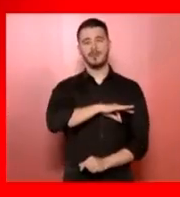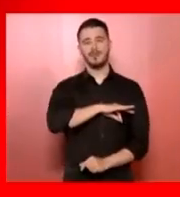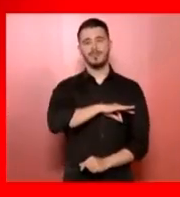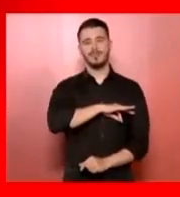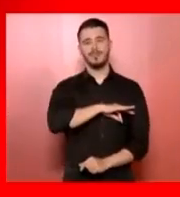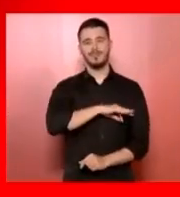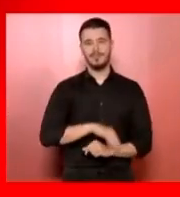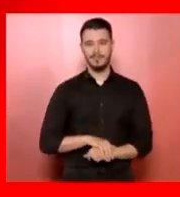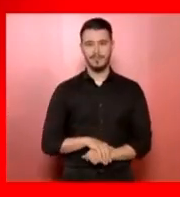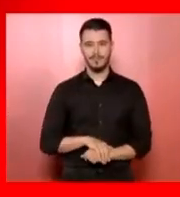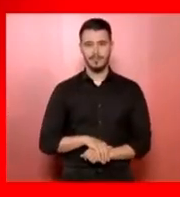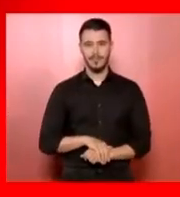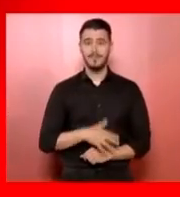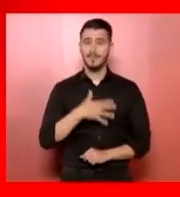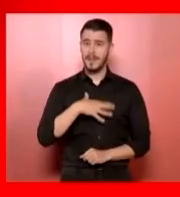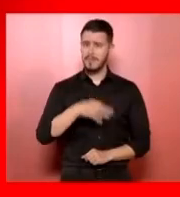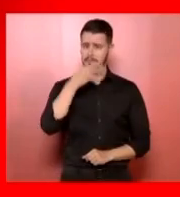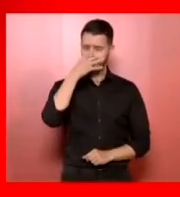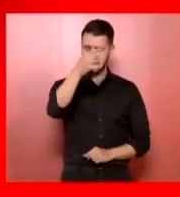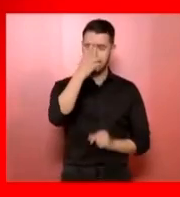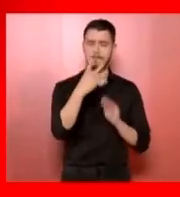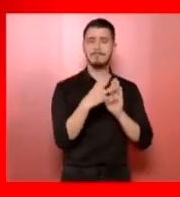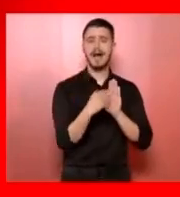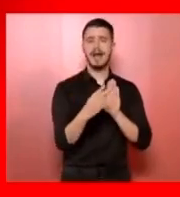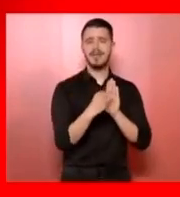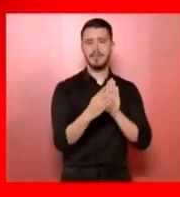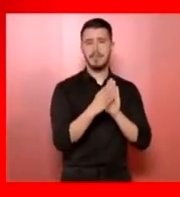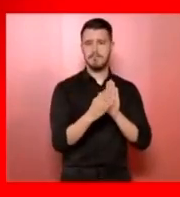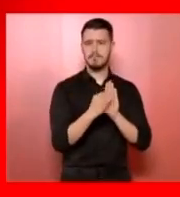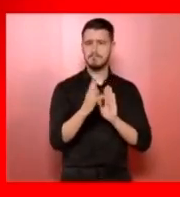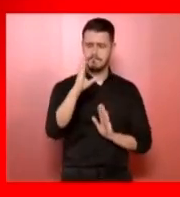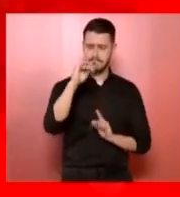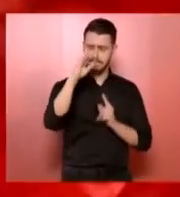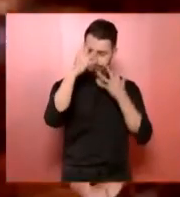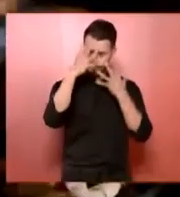Θέλω να σας δώσω ένα παράδειγμα για να το κάνω λίγο πιο